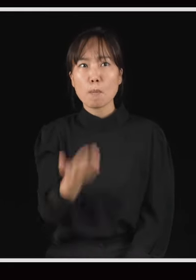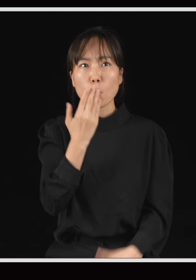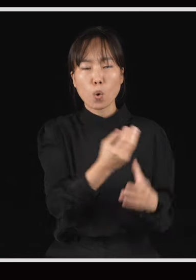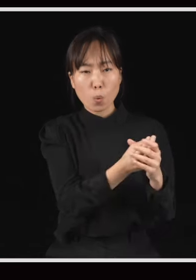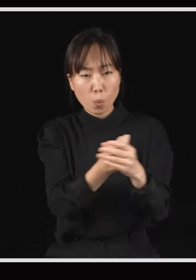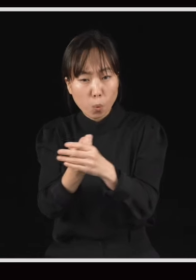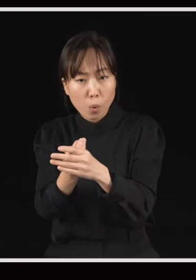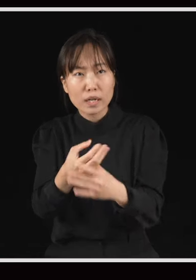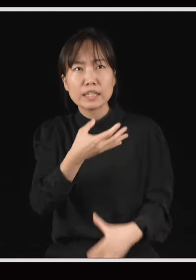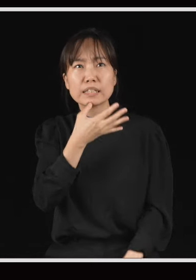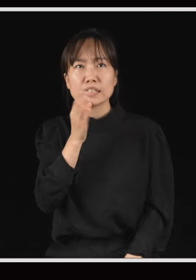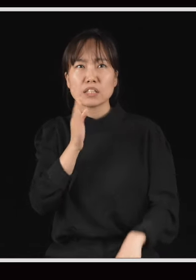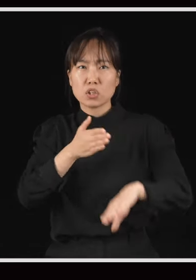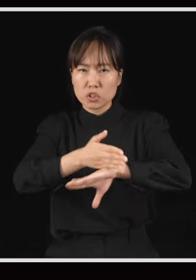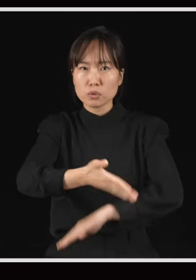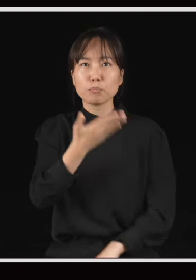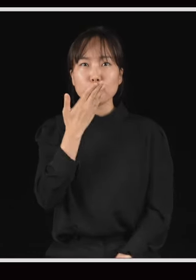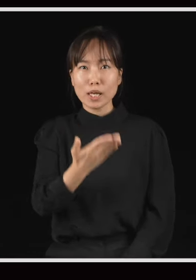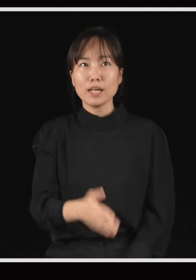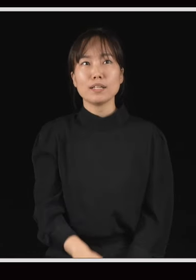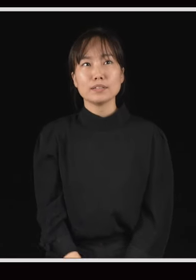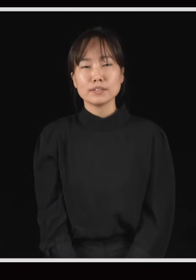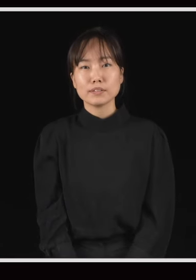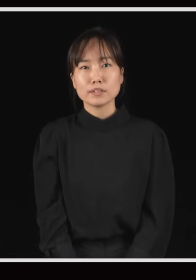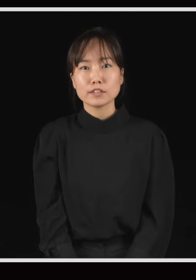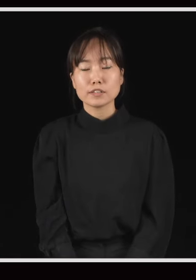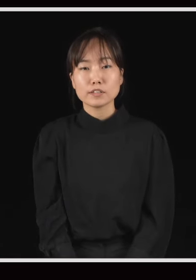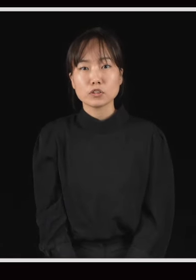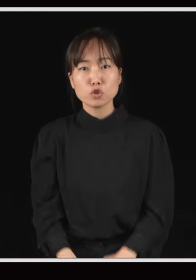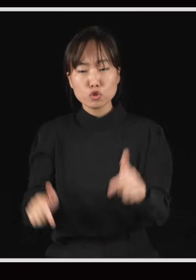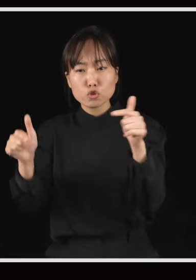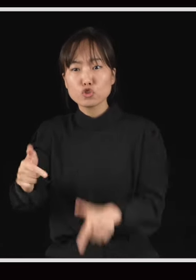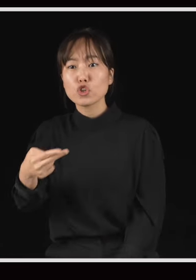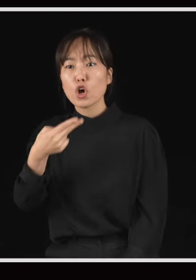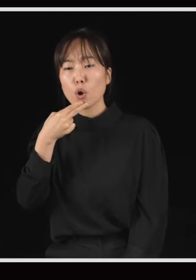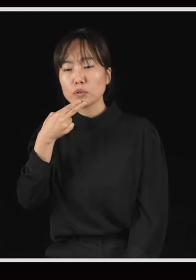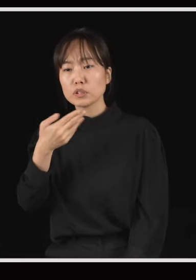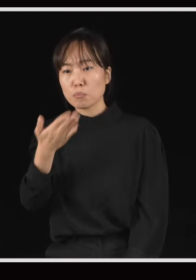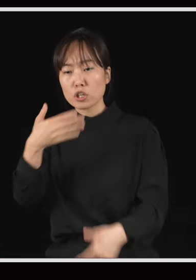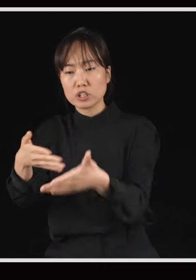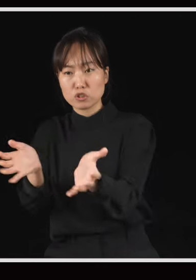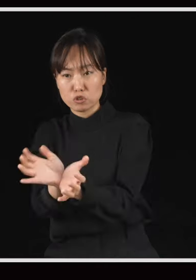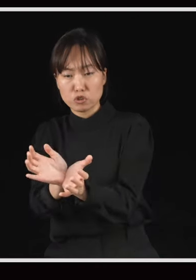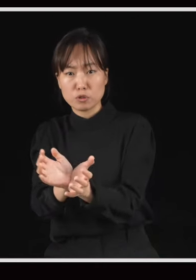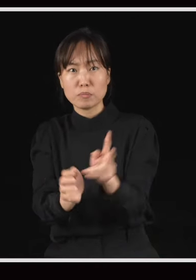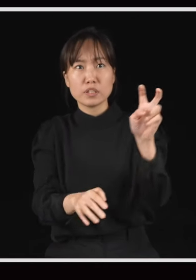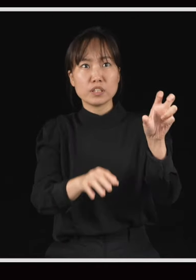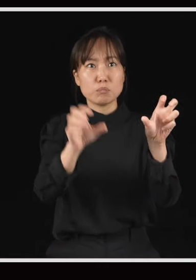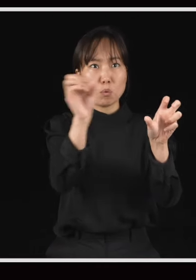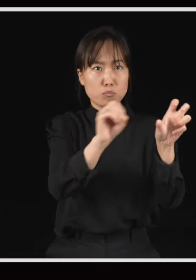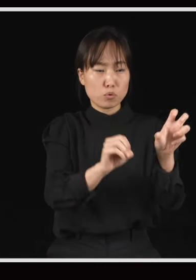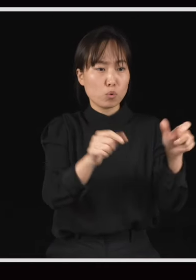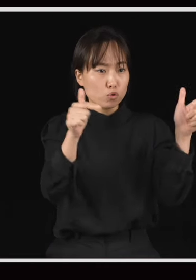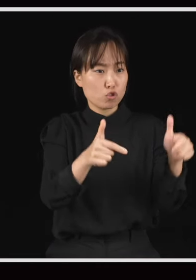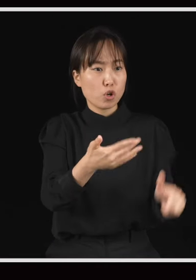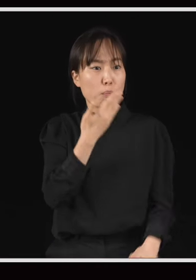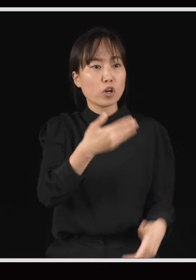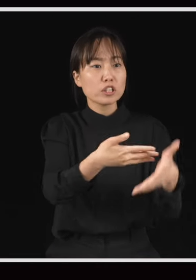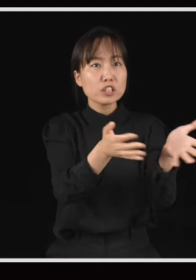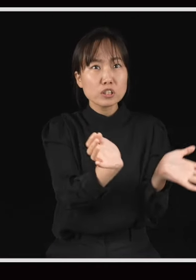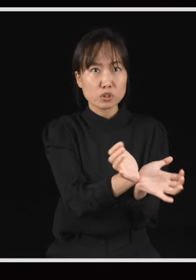음식만 조금 덜 먹어도 노화 속도는 큰 폭으로 느리게 만들 수 있습니다. 그냥 먹은 거랑 그냥 먹은 그룹이랑 아주 음식을